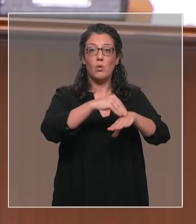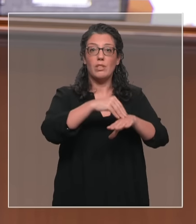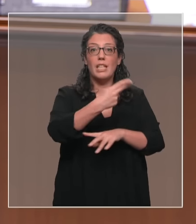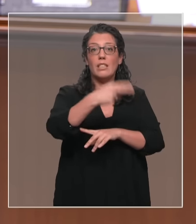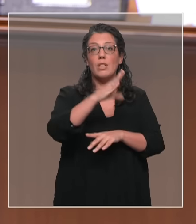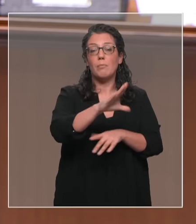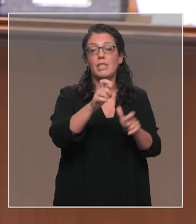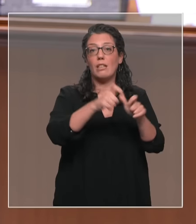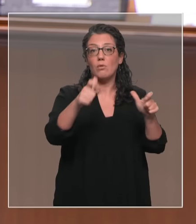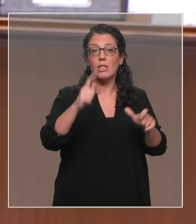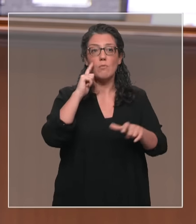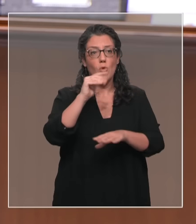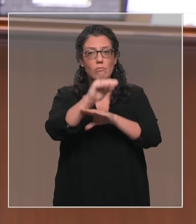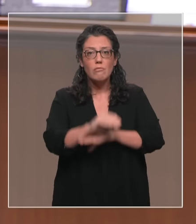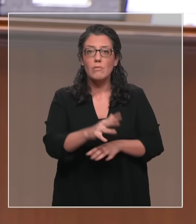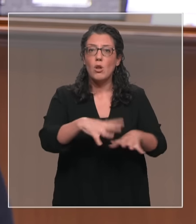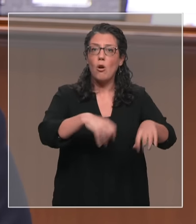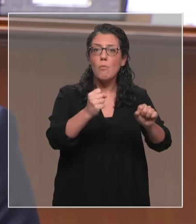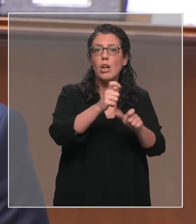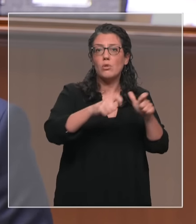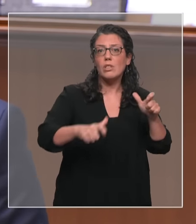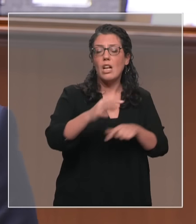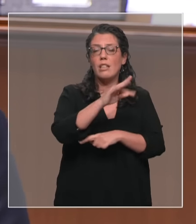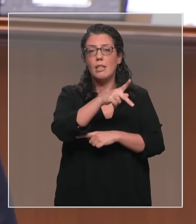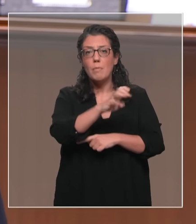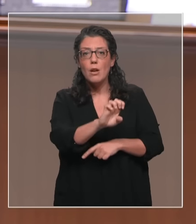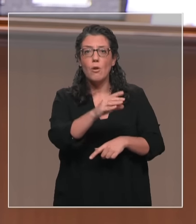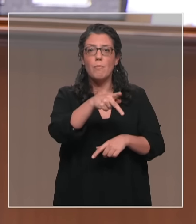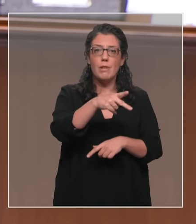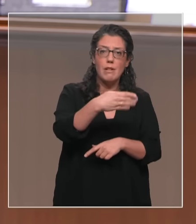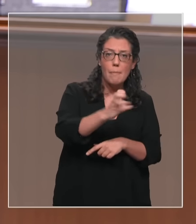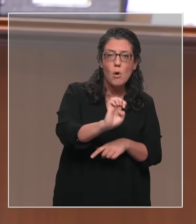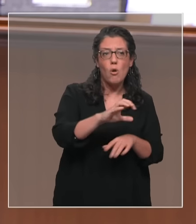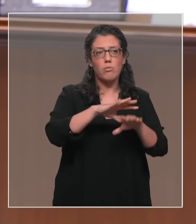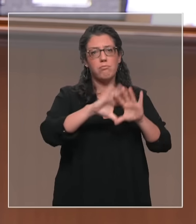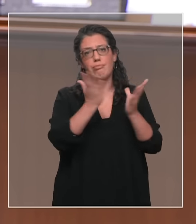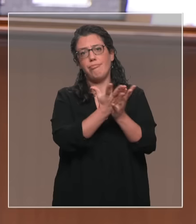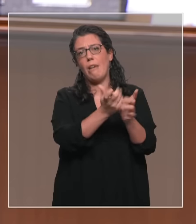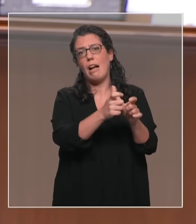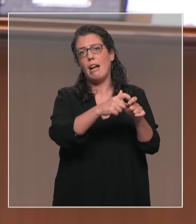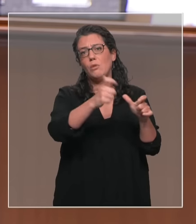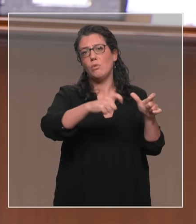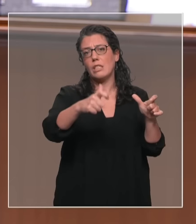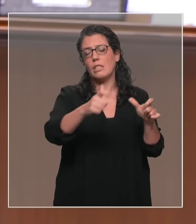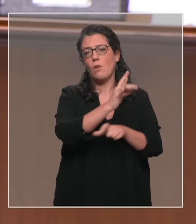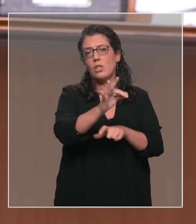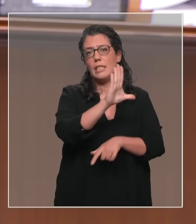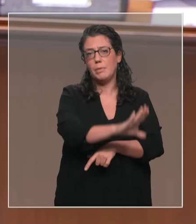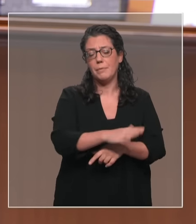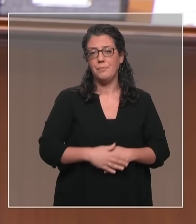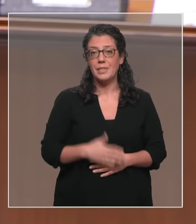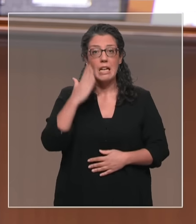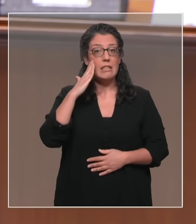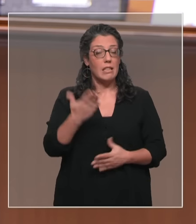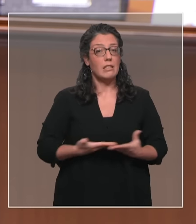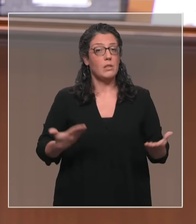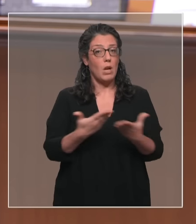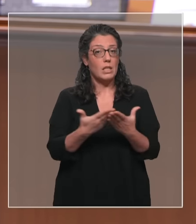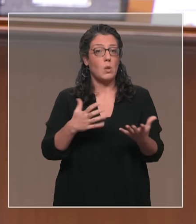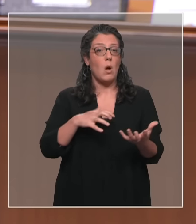l'emploi industriel des TPE, des PME et de toutes les entreprises françaises. Nous sommes face à une situation conjoncturelle